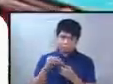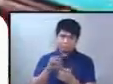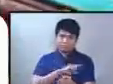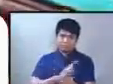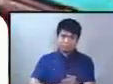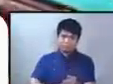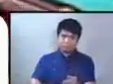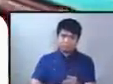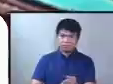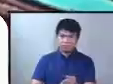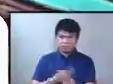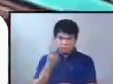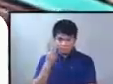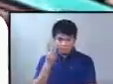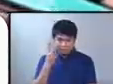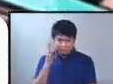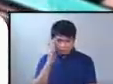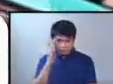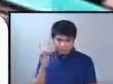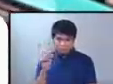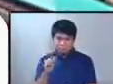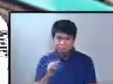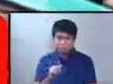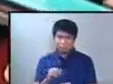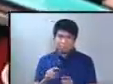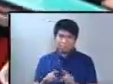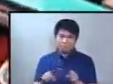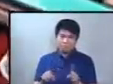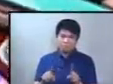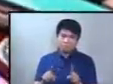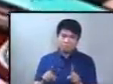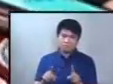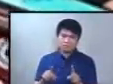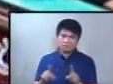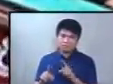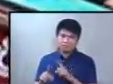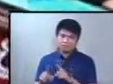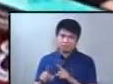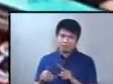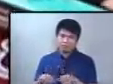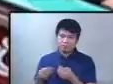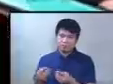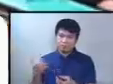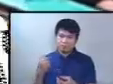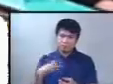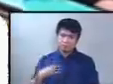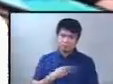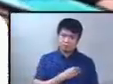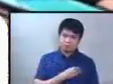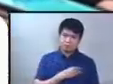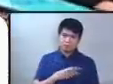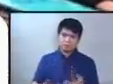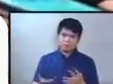emergency powers. I filed that bill sa Senate. However, I'm going to give those members who filed the bill,